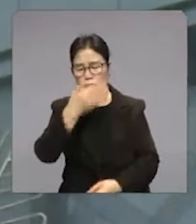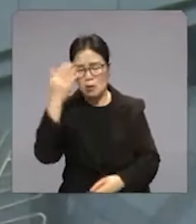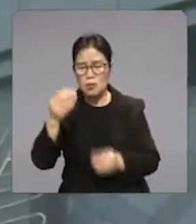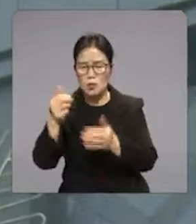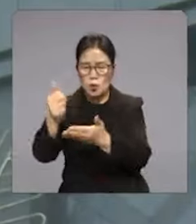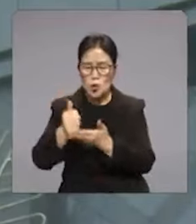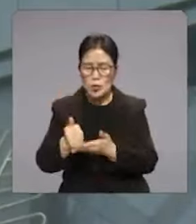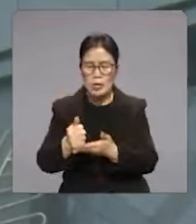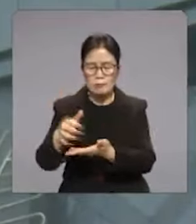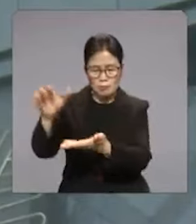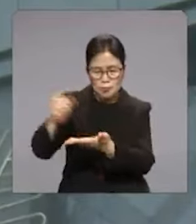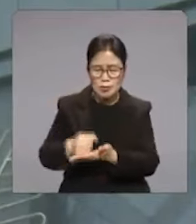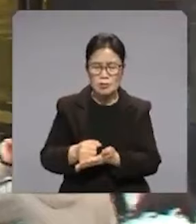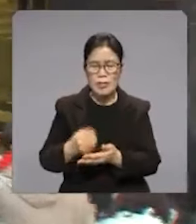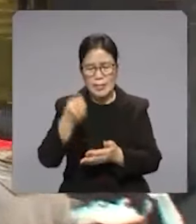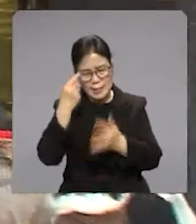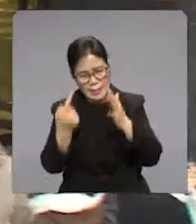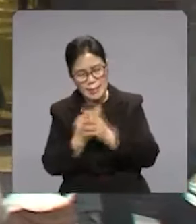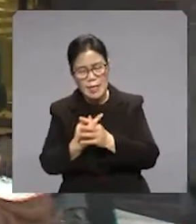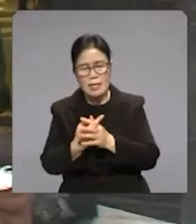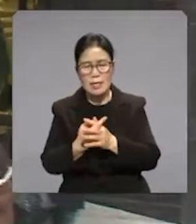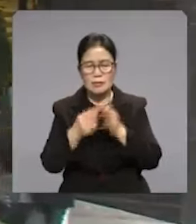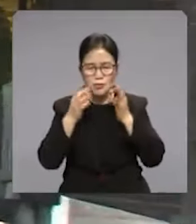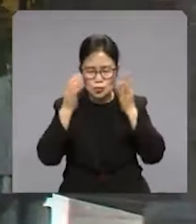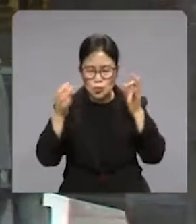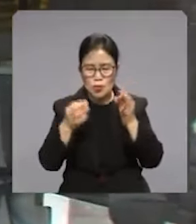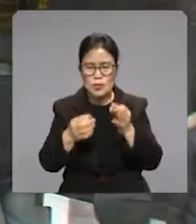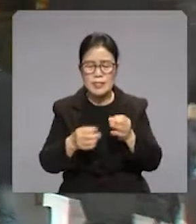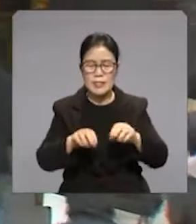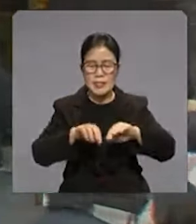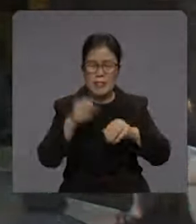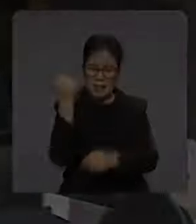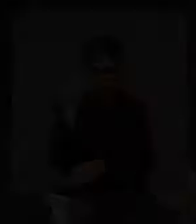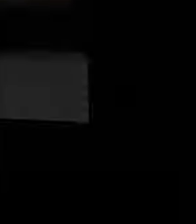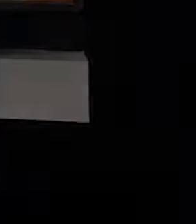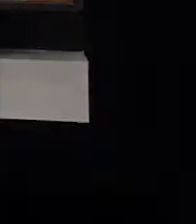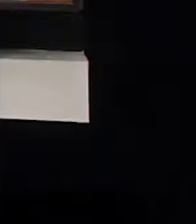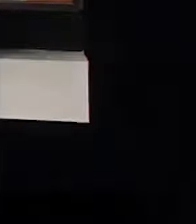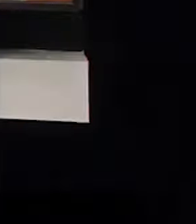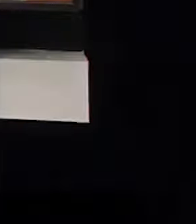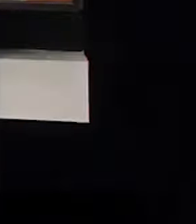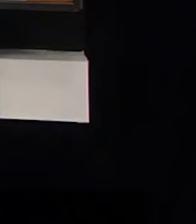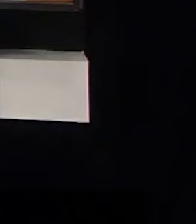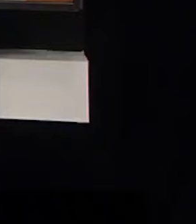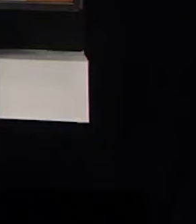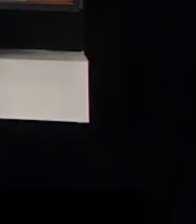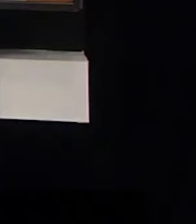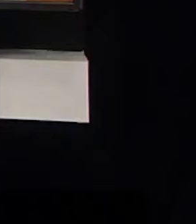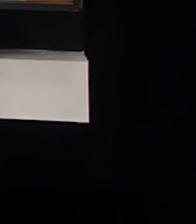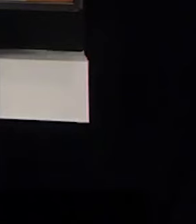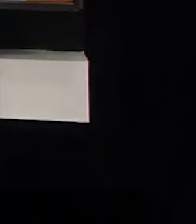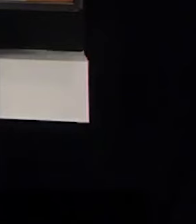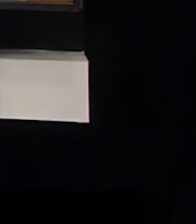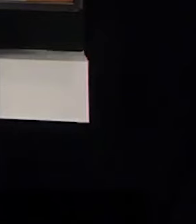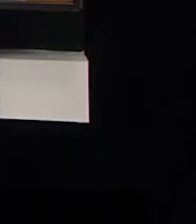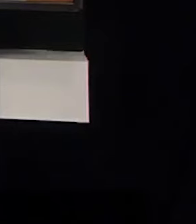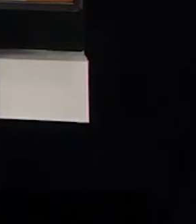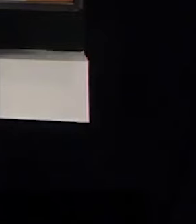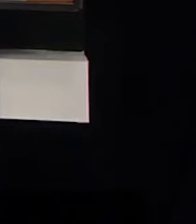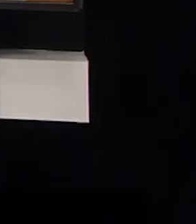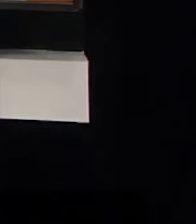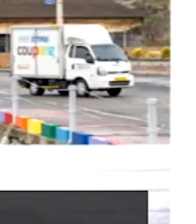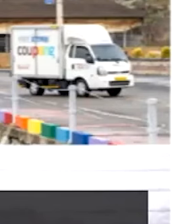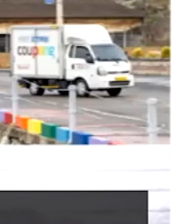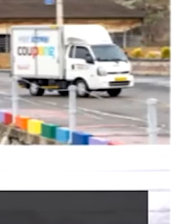유치와 이색 경험 제공에 주력하며 기존 매장과의 차별화를 꾀하고 있습니다. 쿠팡이 오는 2027년까지 전국